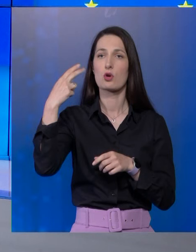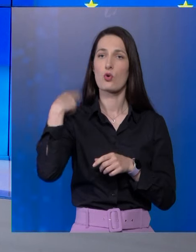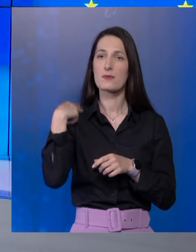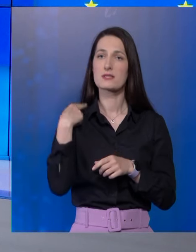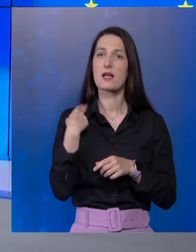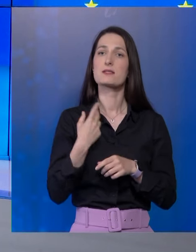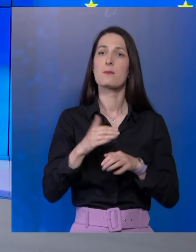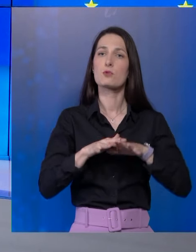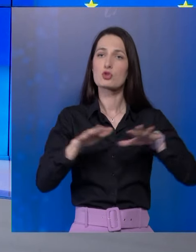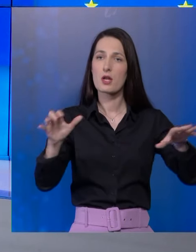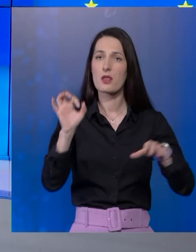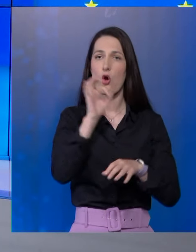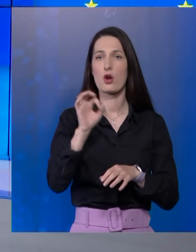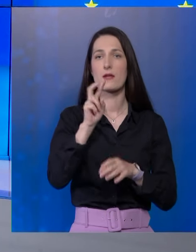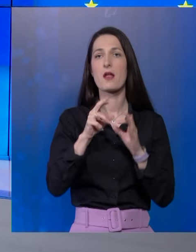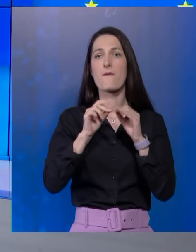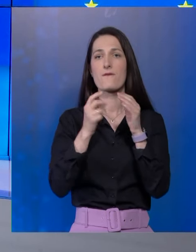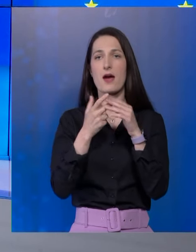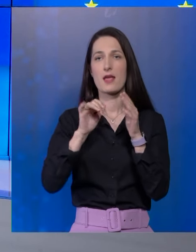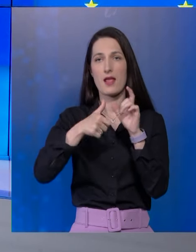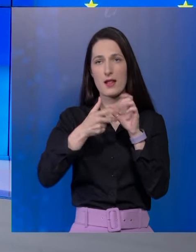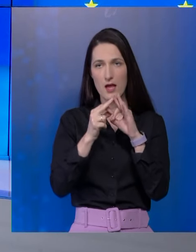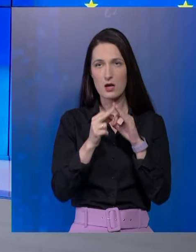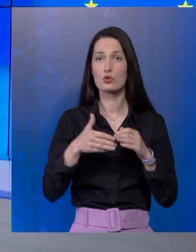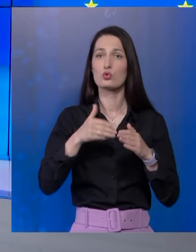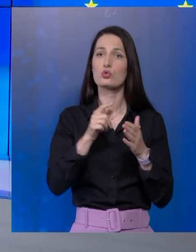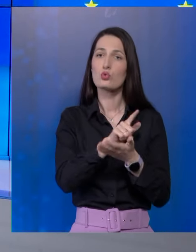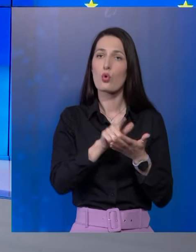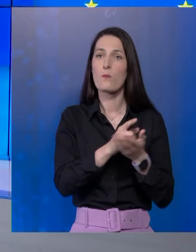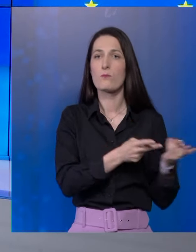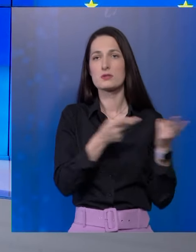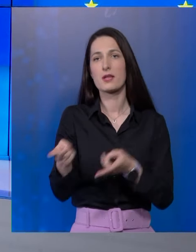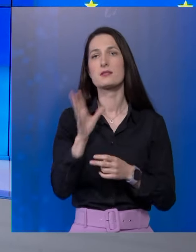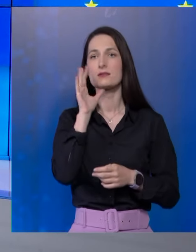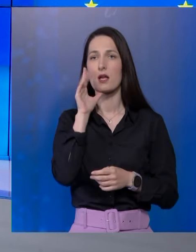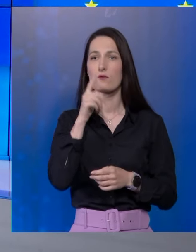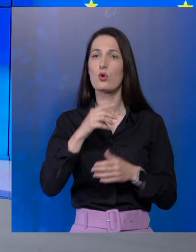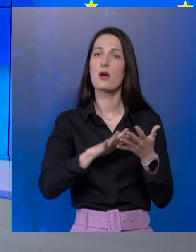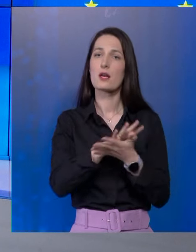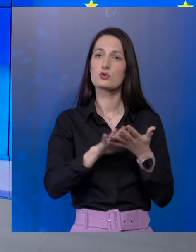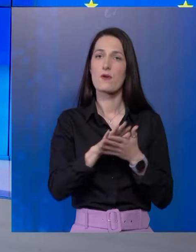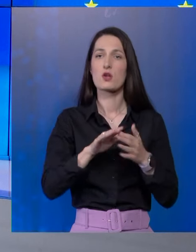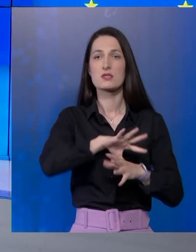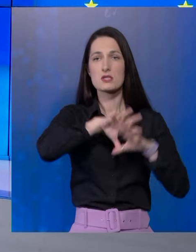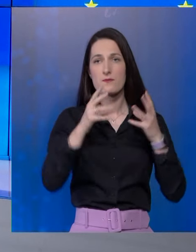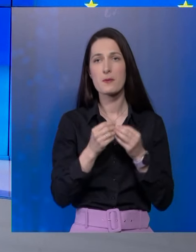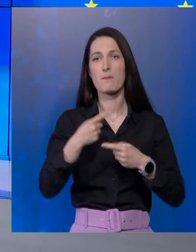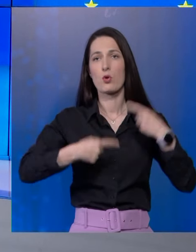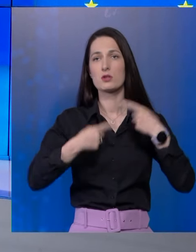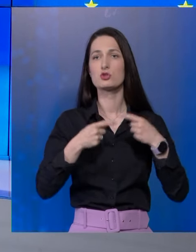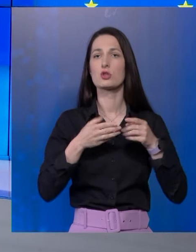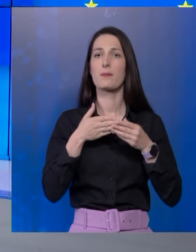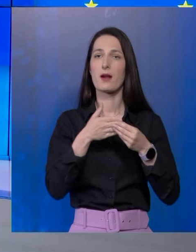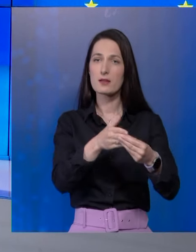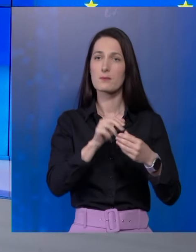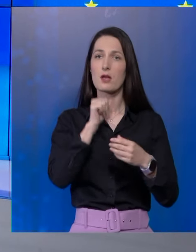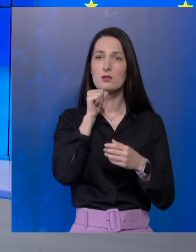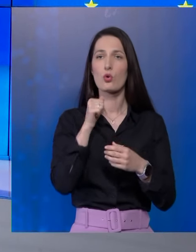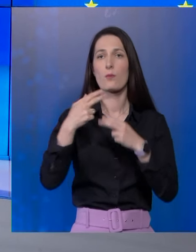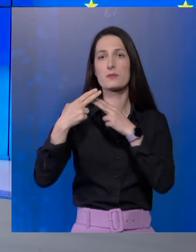Evropskog komesara za proširenje Olivera Varhelija tokom posjete Sarajevu. Razgovarao je sa svim političkim liderima, ko